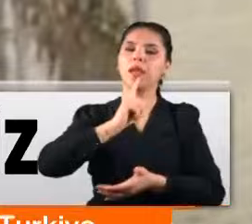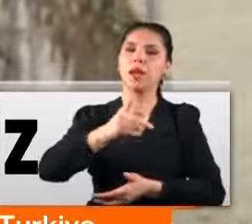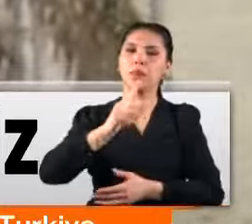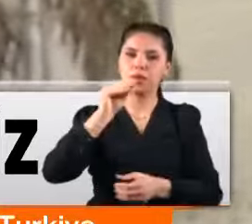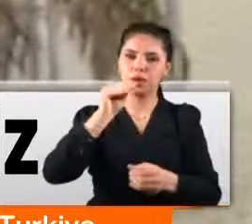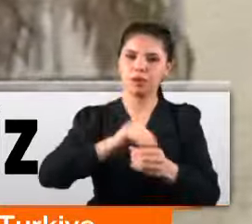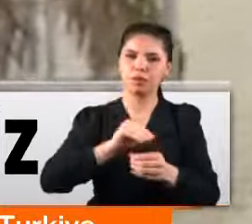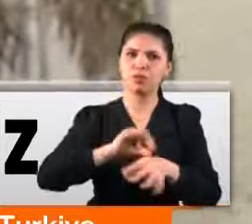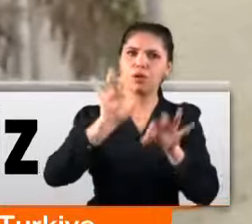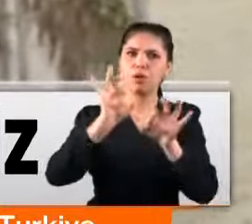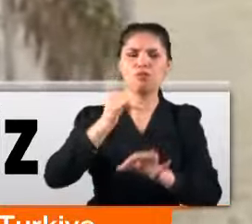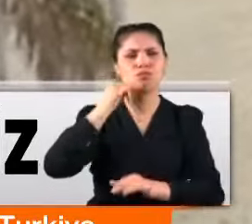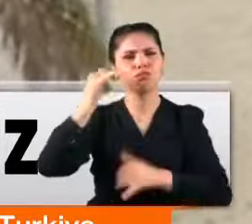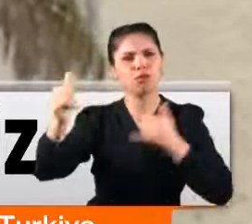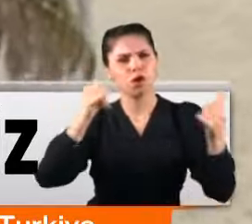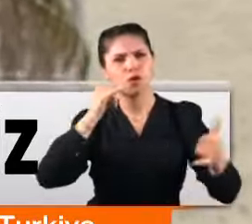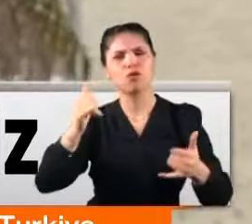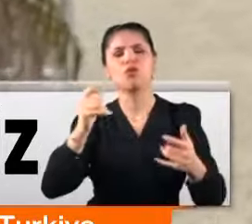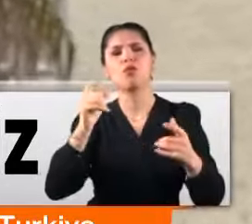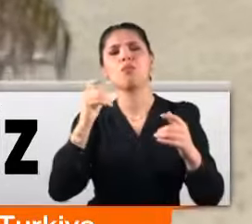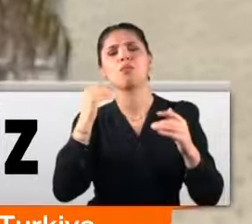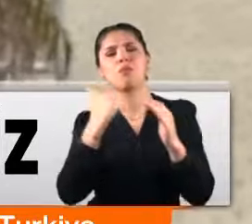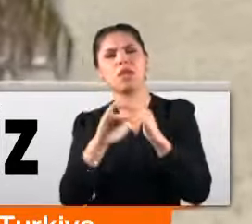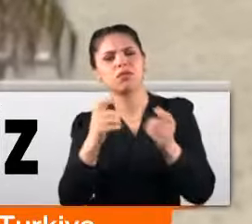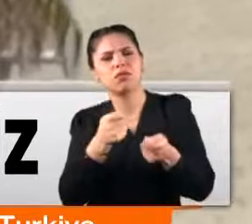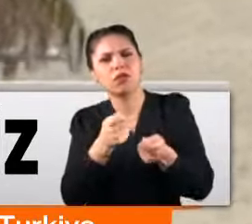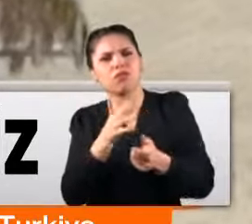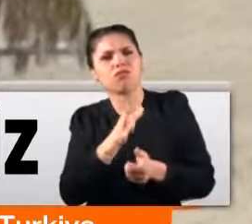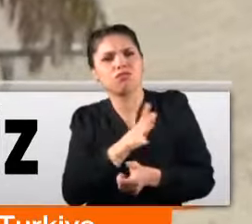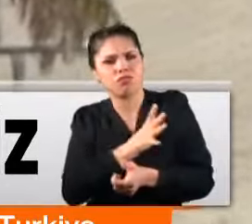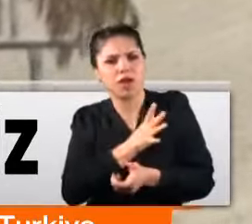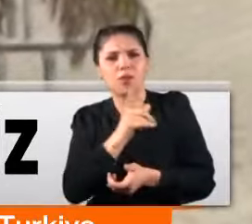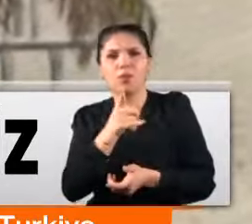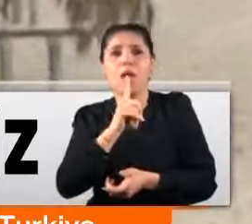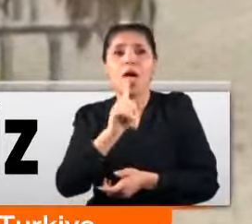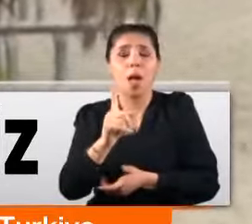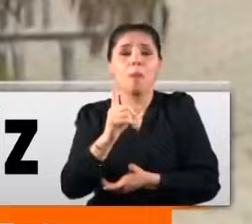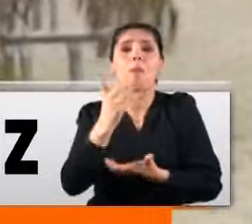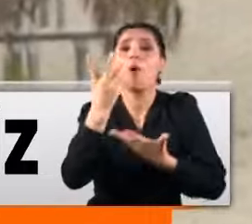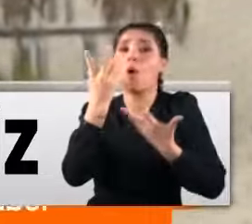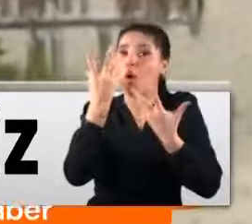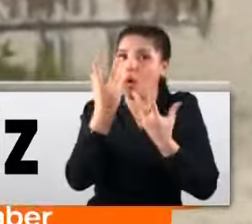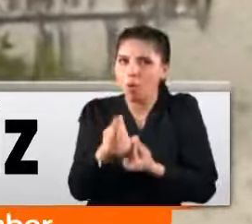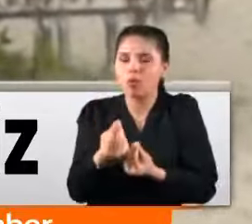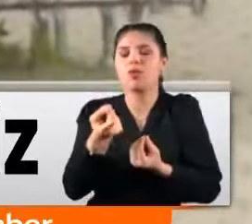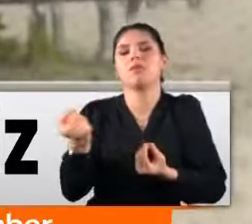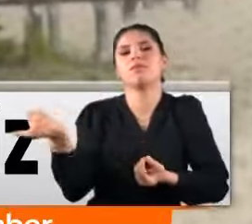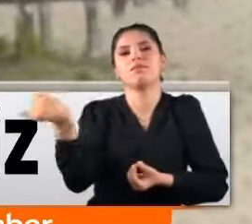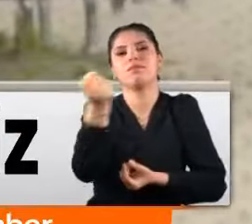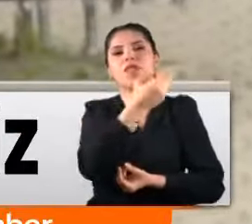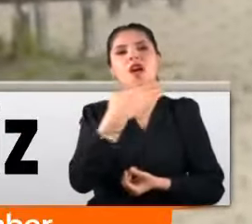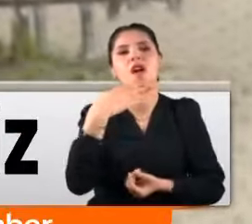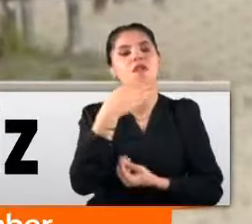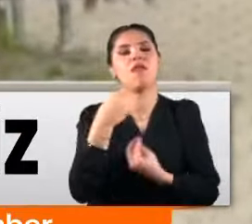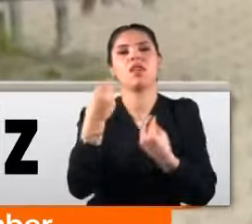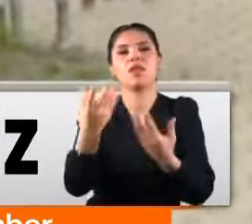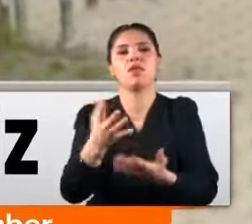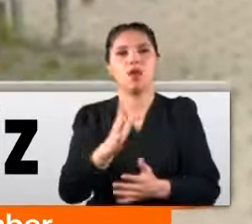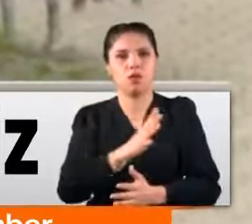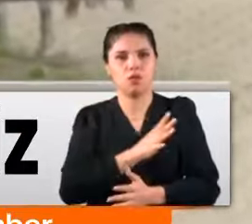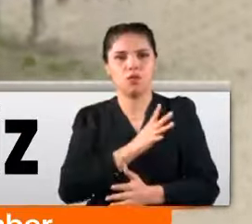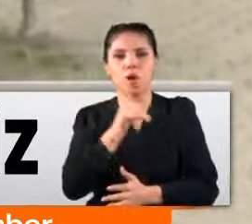onlara sık sık telefon ediyor, SMS'ler gönderiyor. Hatta bu talimatı vermeleri halinde de çeşitli avantajlar sağlıyor.